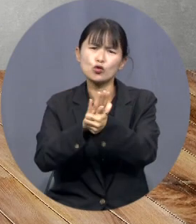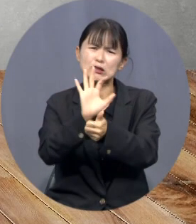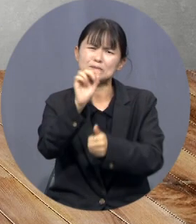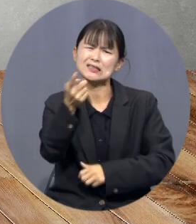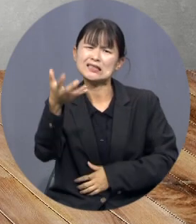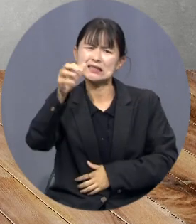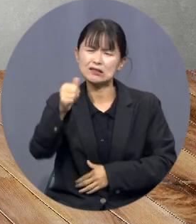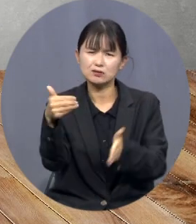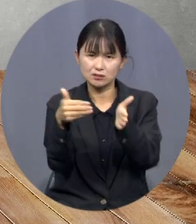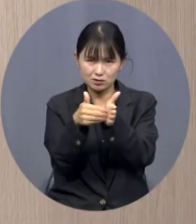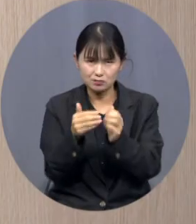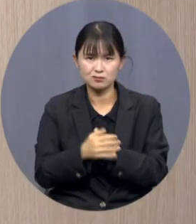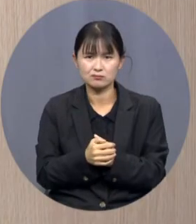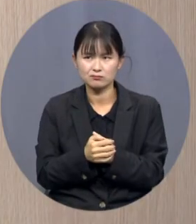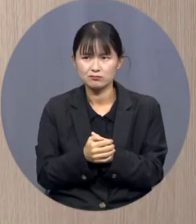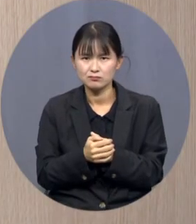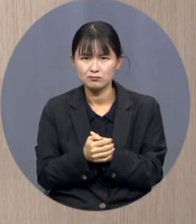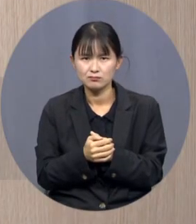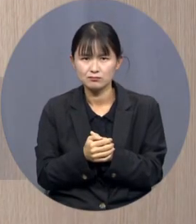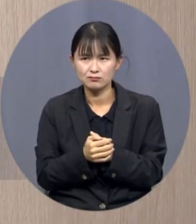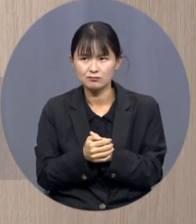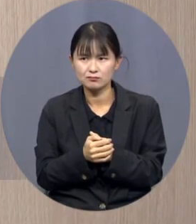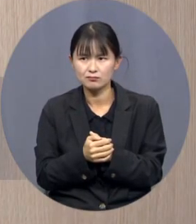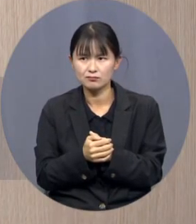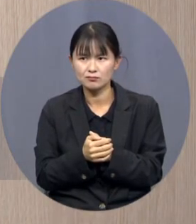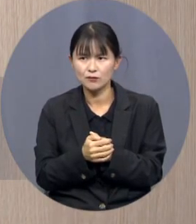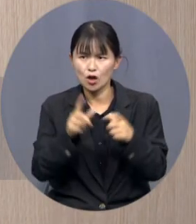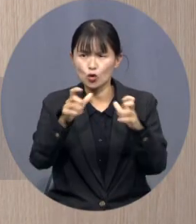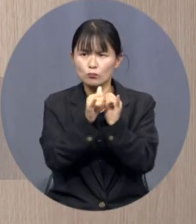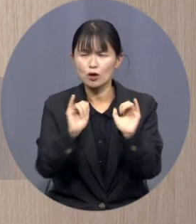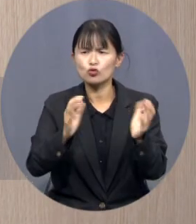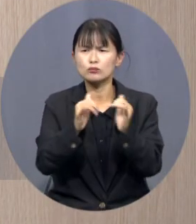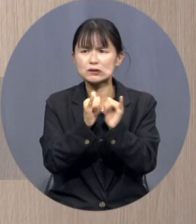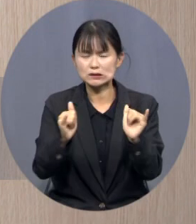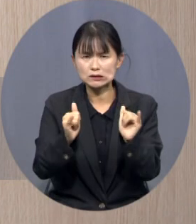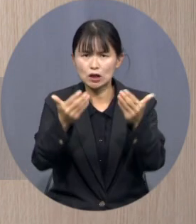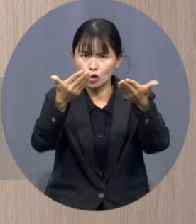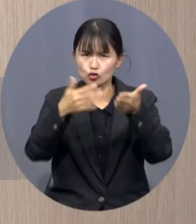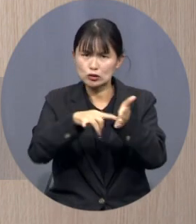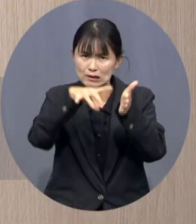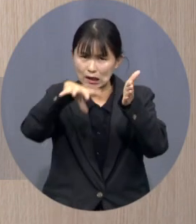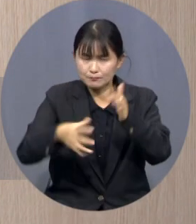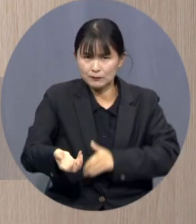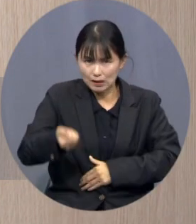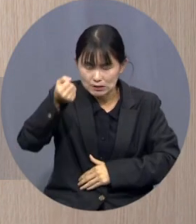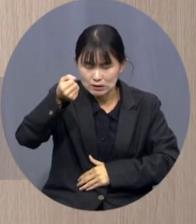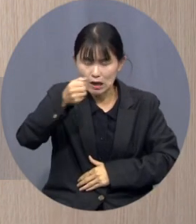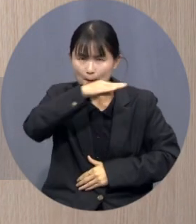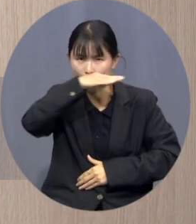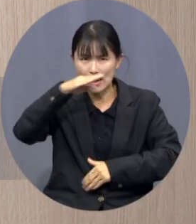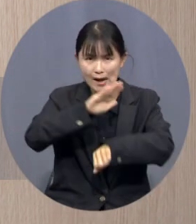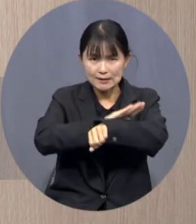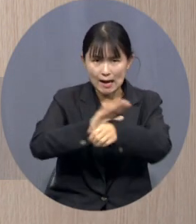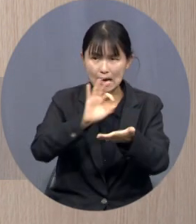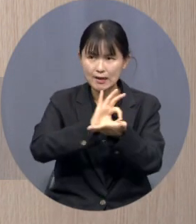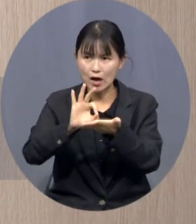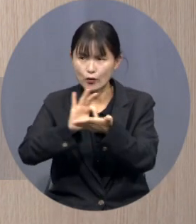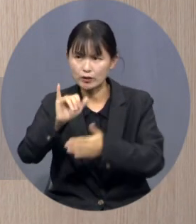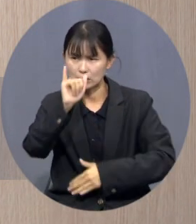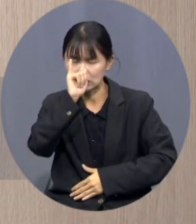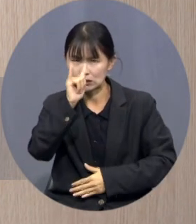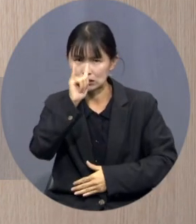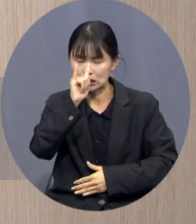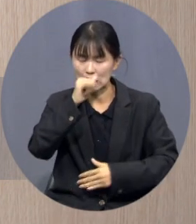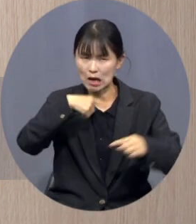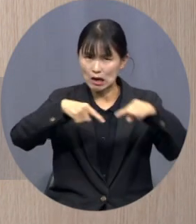원에 불과합니다. 도민과 국민들께서 내는 세금이 적절하게 쓰이고 있는지 지도